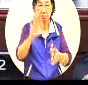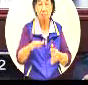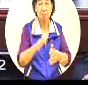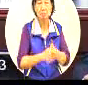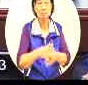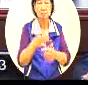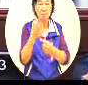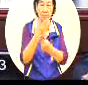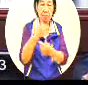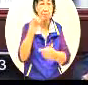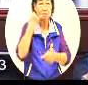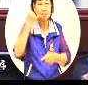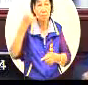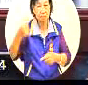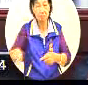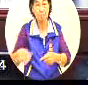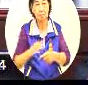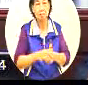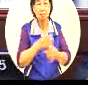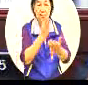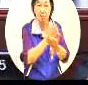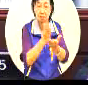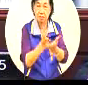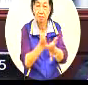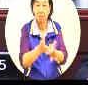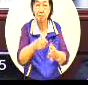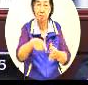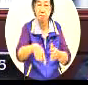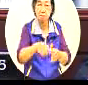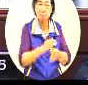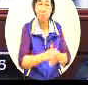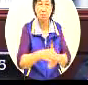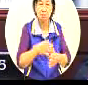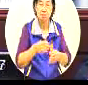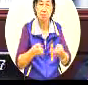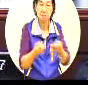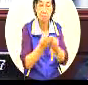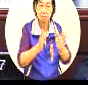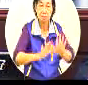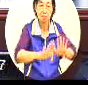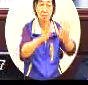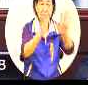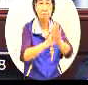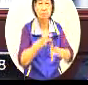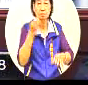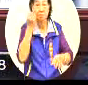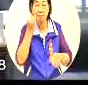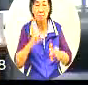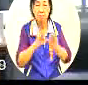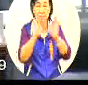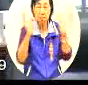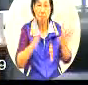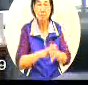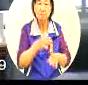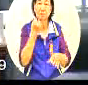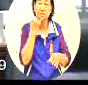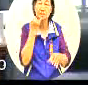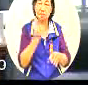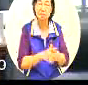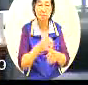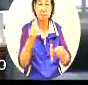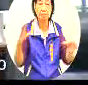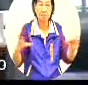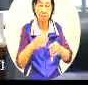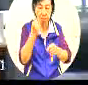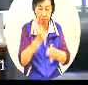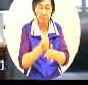面在整个发展观光的部分，我是认为可以同时来并进。谢谢。 好，谢谢市长。